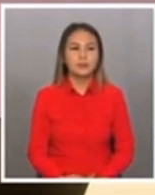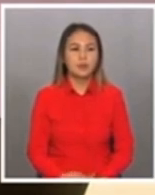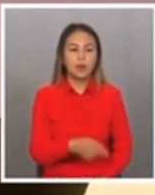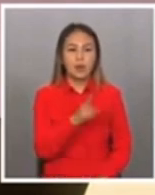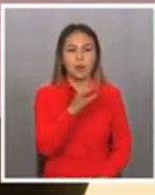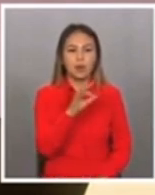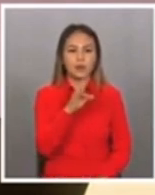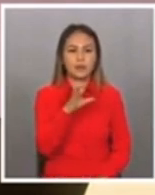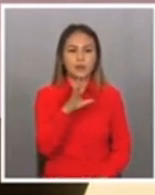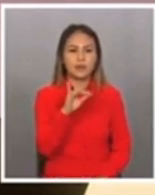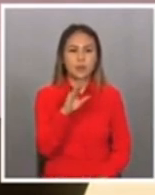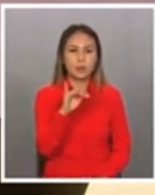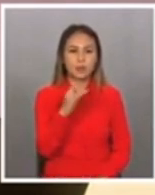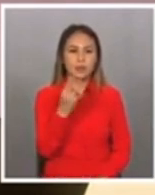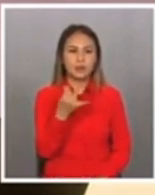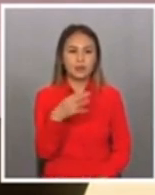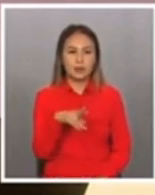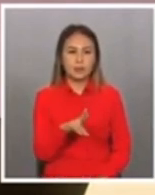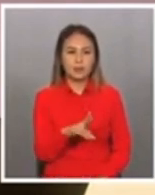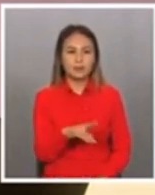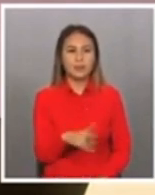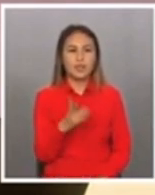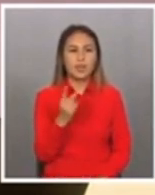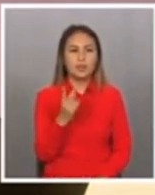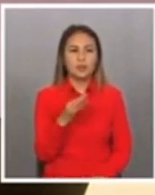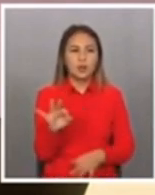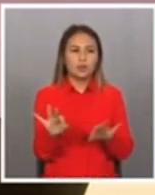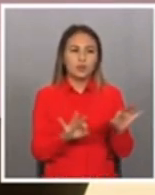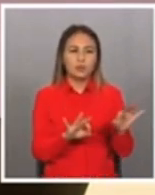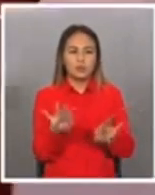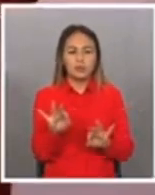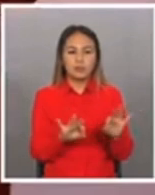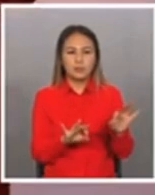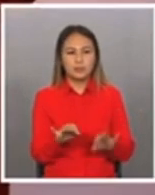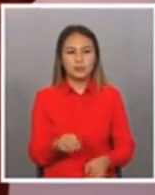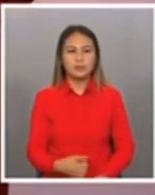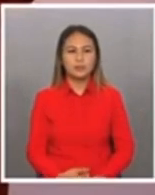Конституция. Екінші, өлшем бірлік.